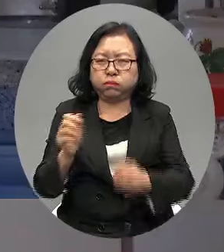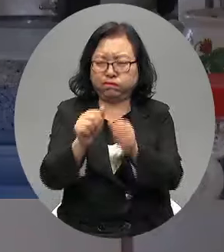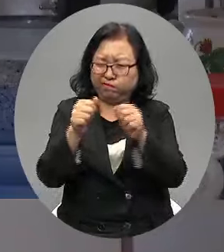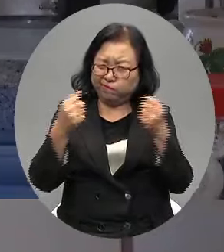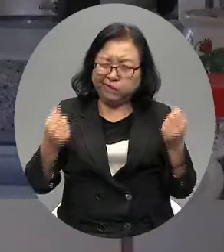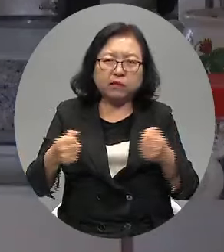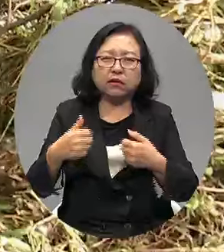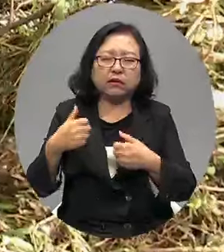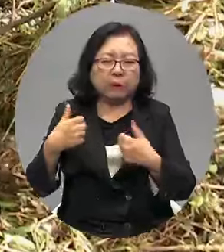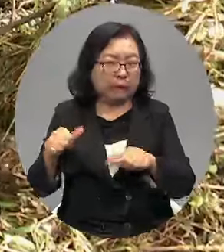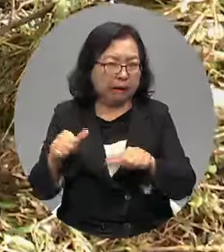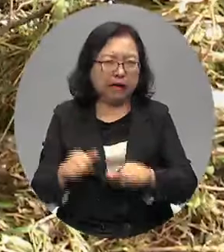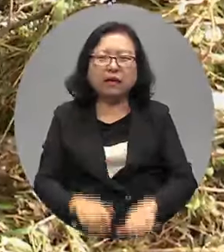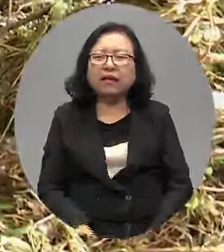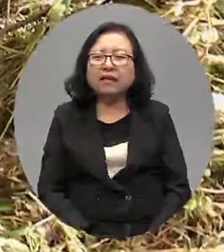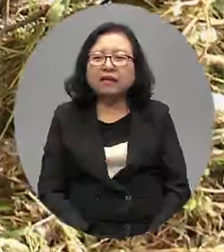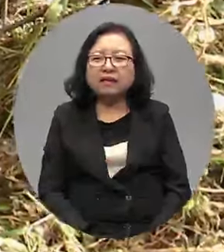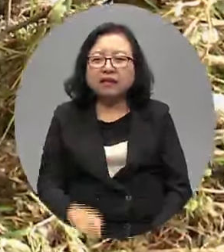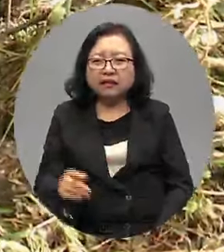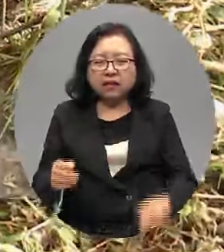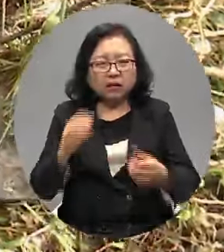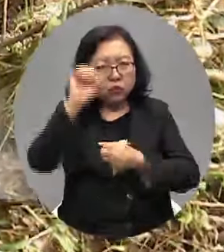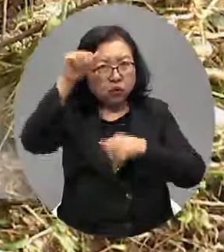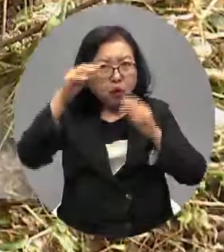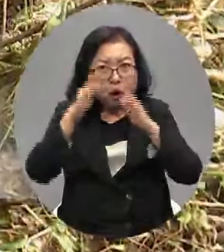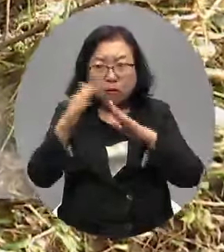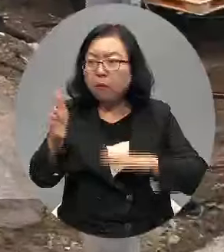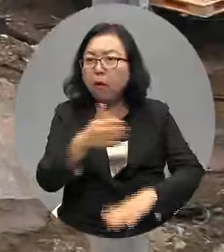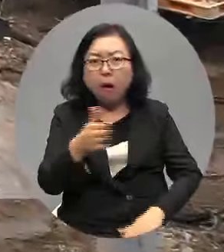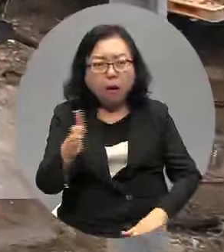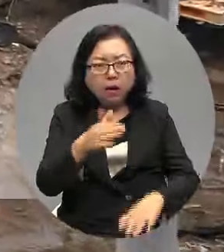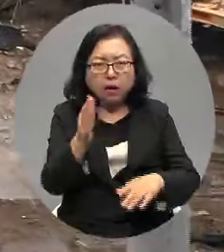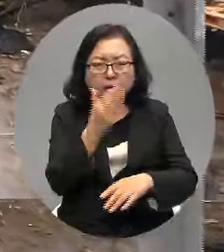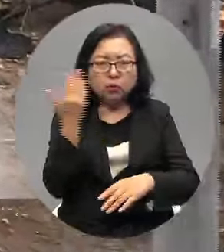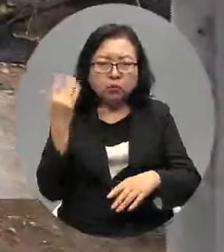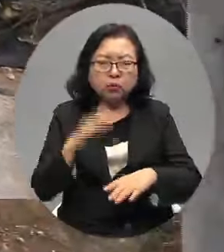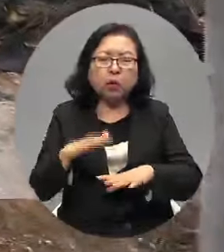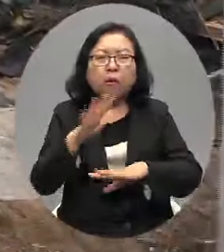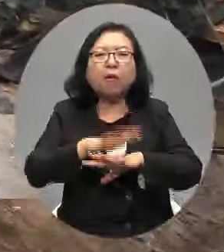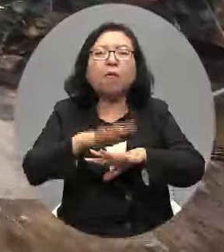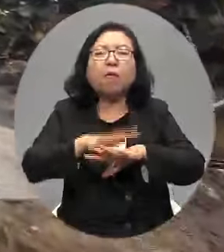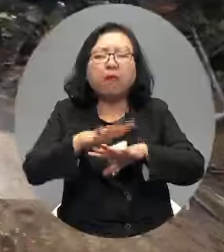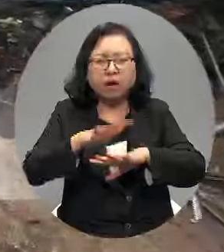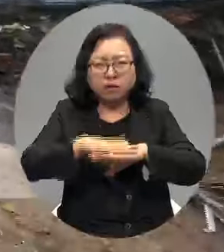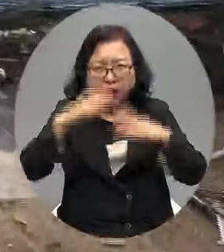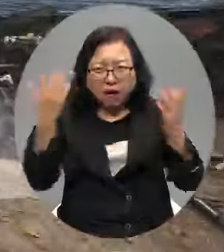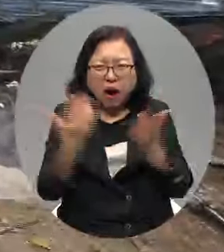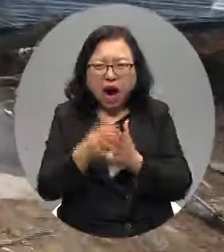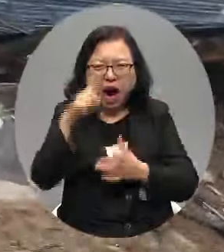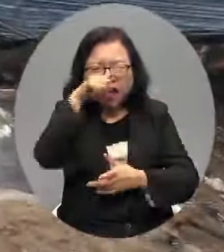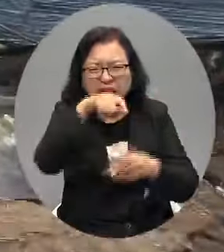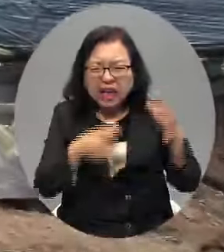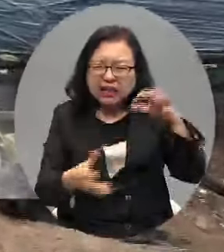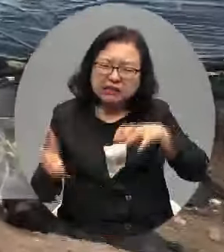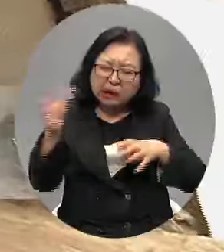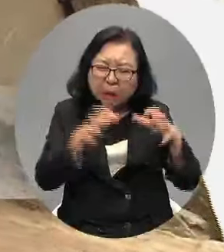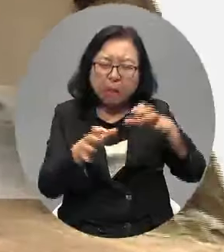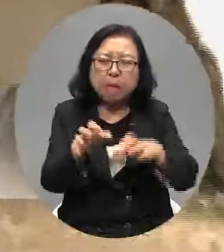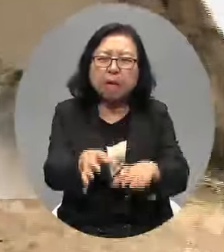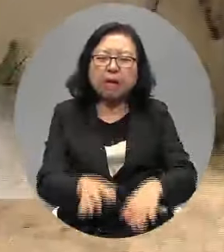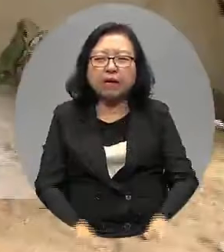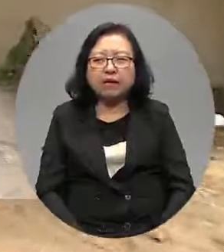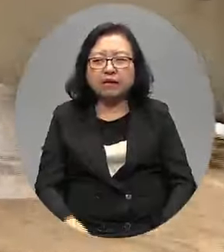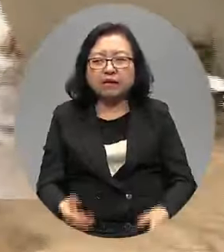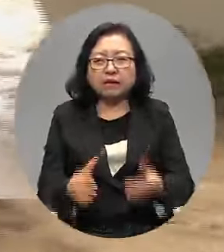투덮됐지. 축사는 텅 비고 과수원이었던 곳은 물에 떠내려온 온갖 쓰레기로 뒤덮였습니다.